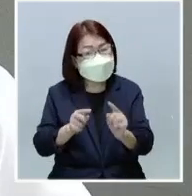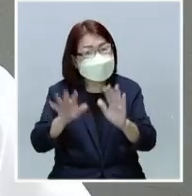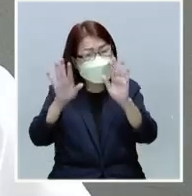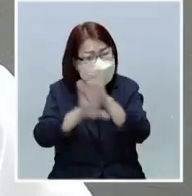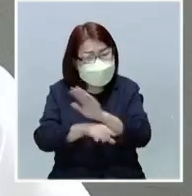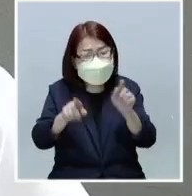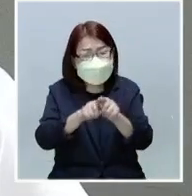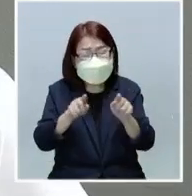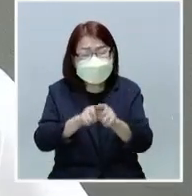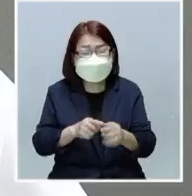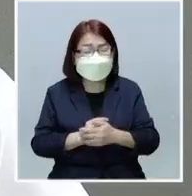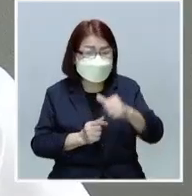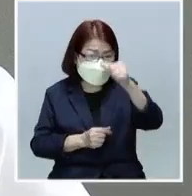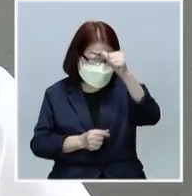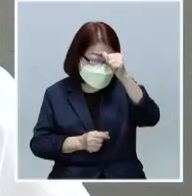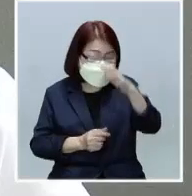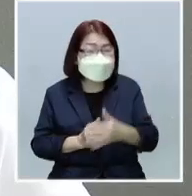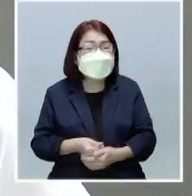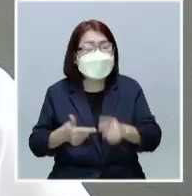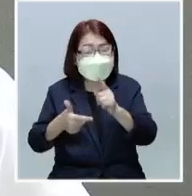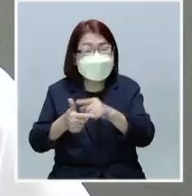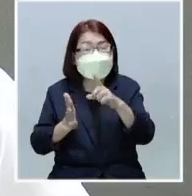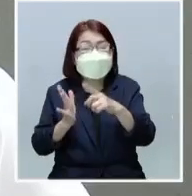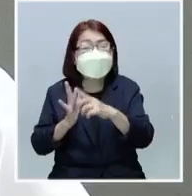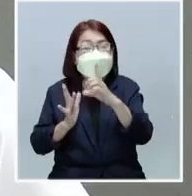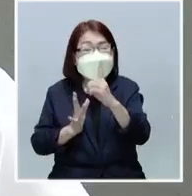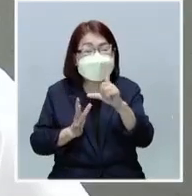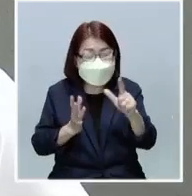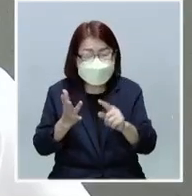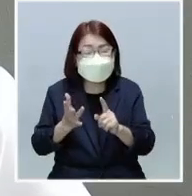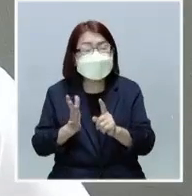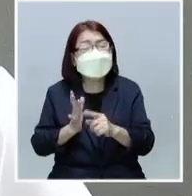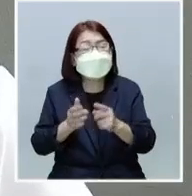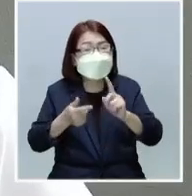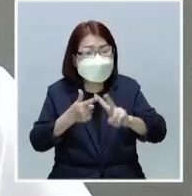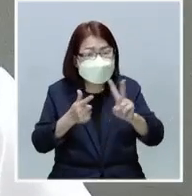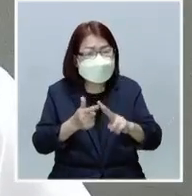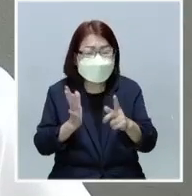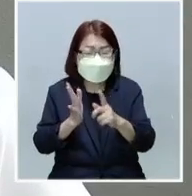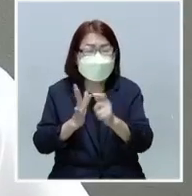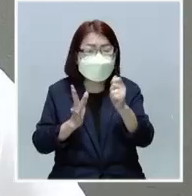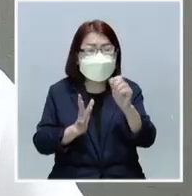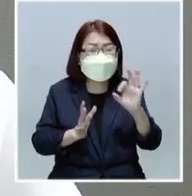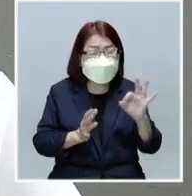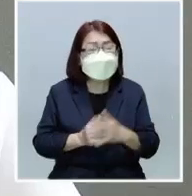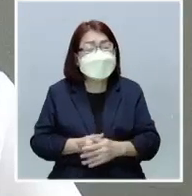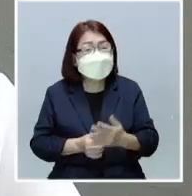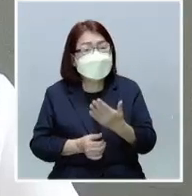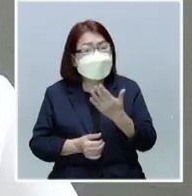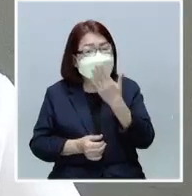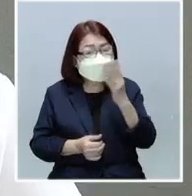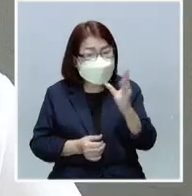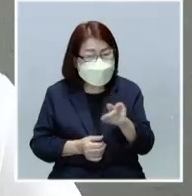ปเหมือนกับเดลต้าจะไปเหมือนกับอัลฟาเนี่ยครับ อาจารย์ตรงนี้ความรุน